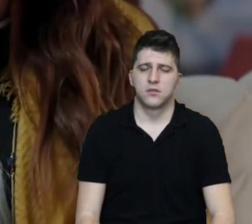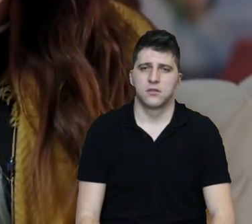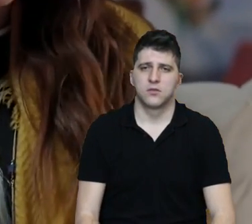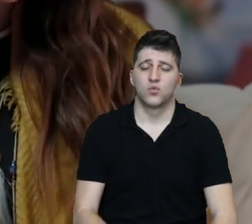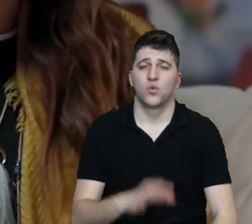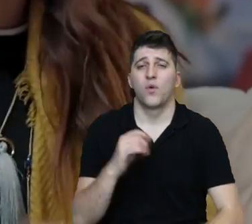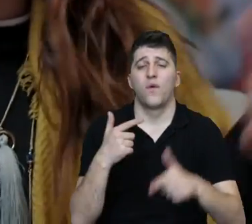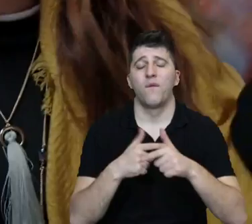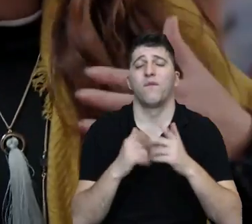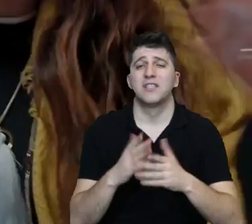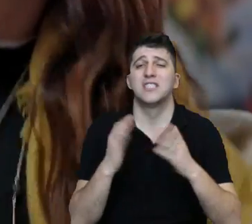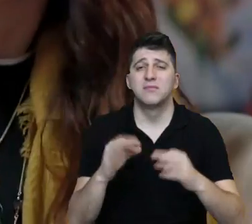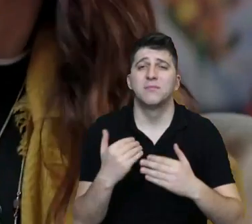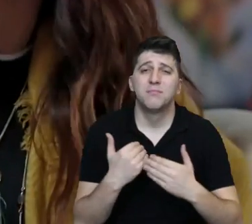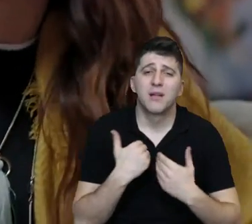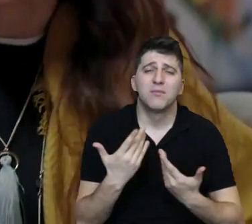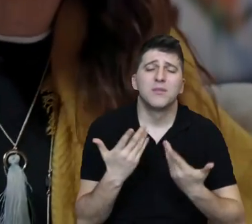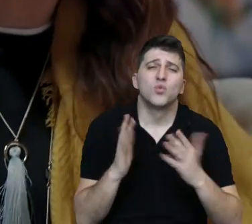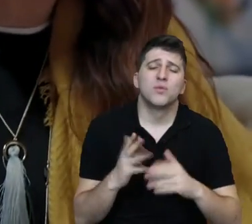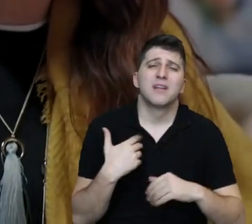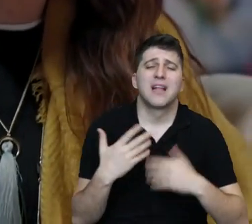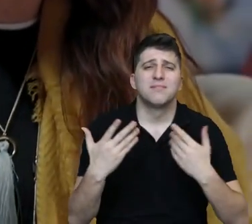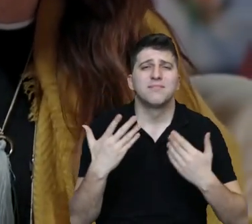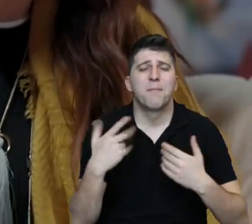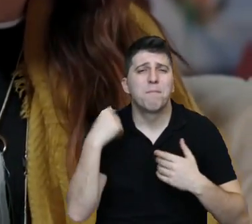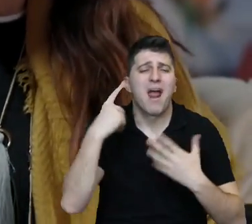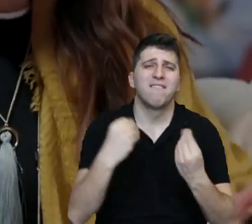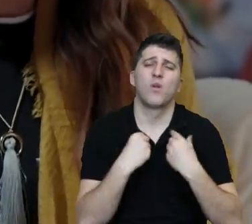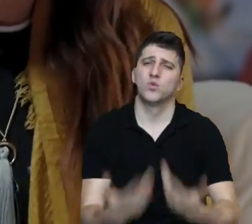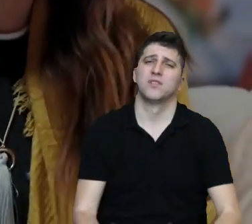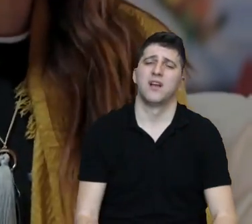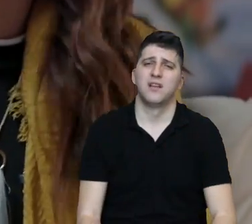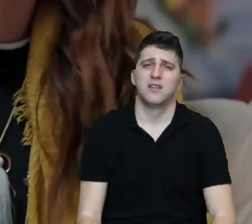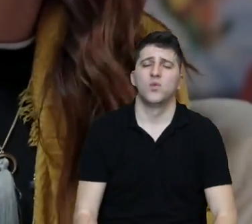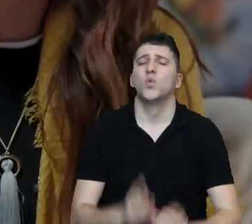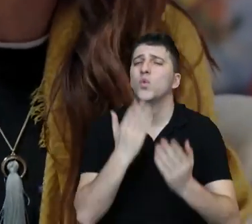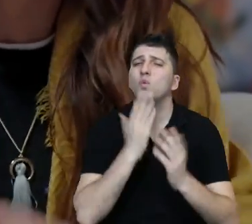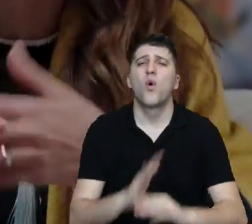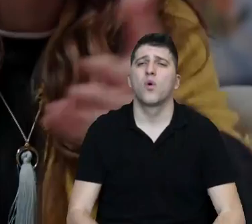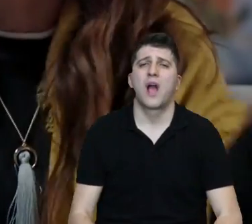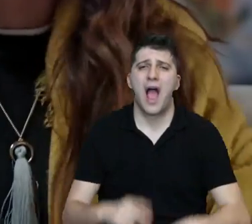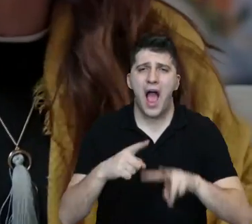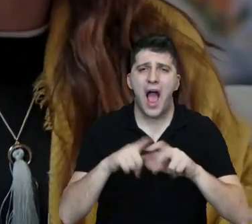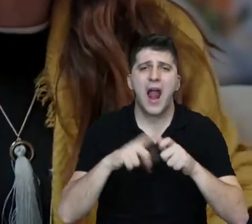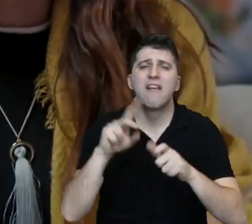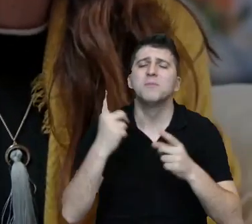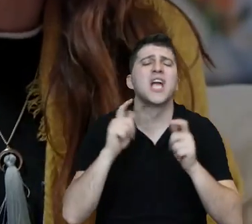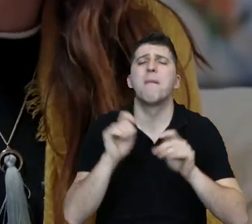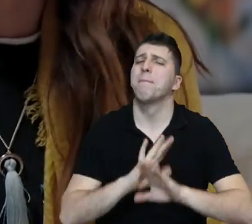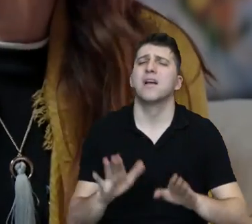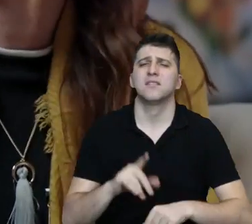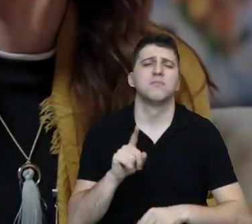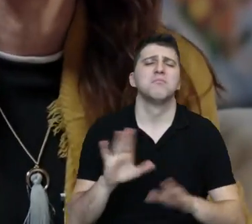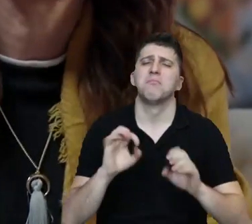Of. Ya şimdi beni de durduk yere böyle endişelendiriyorsunuz ya. Yok ya, Alev hiçbir şey yapmaz artık bu